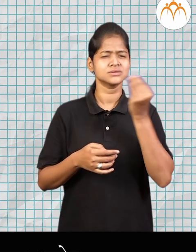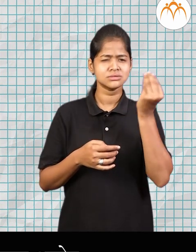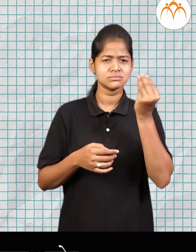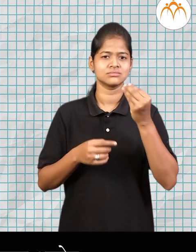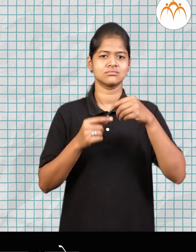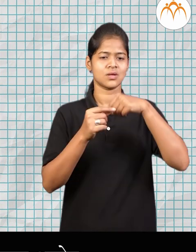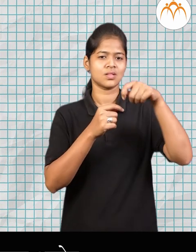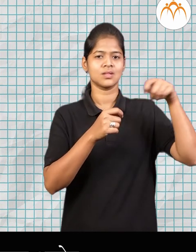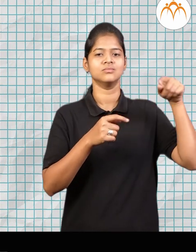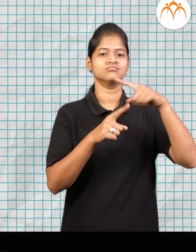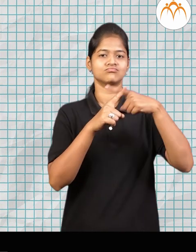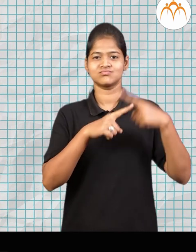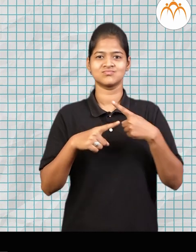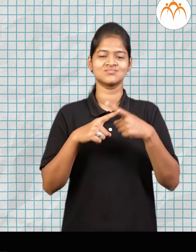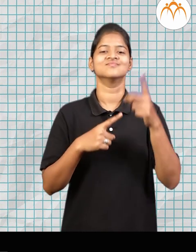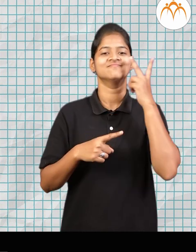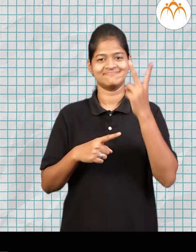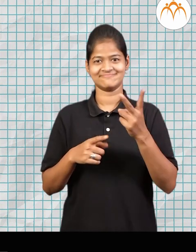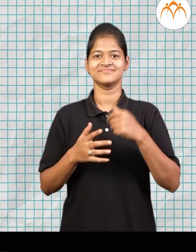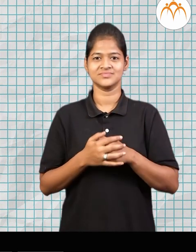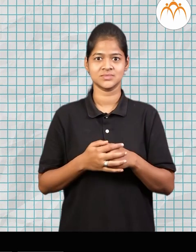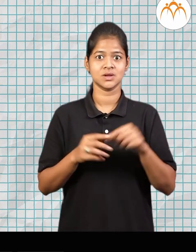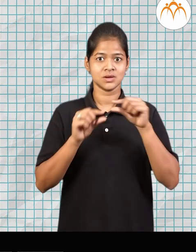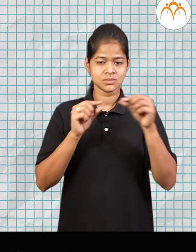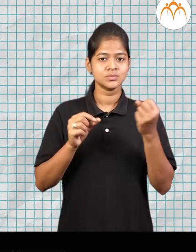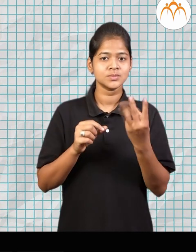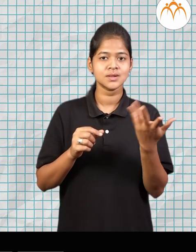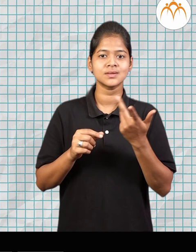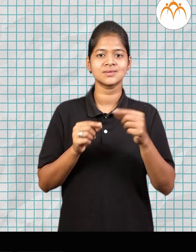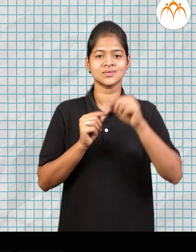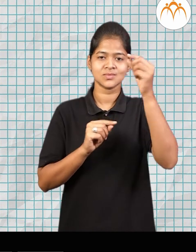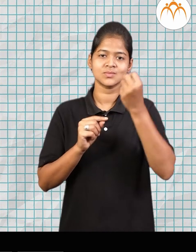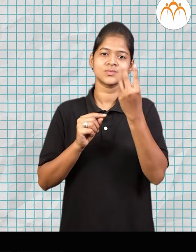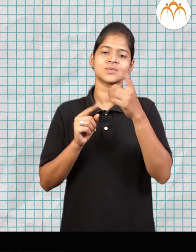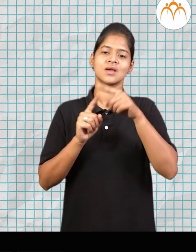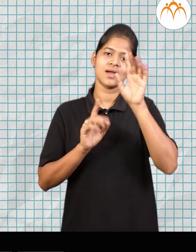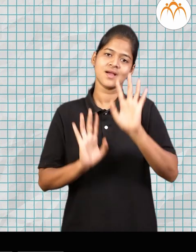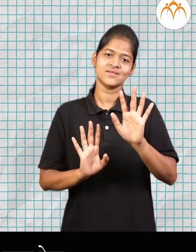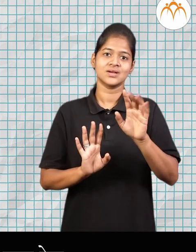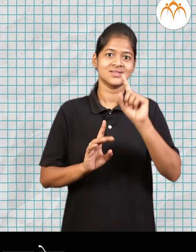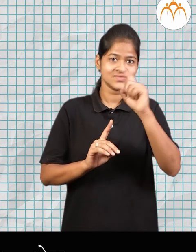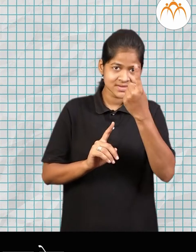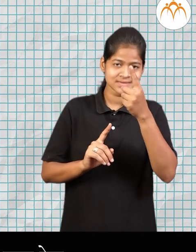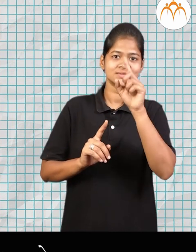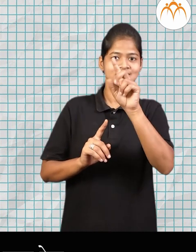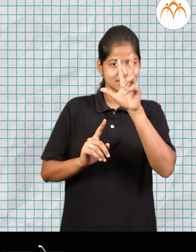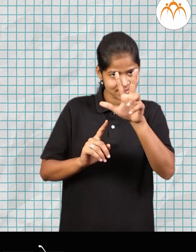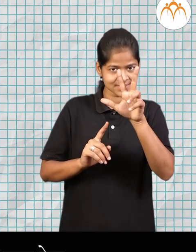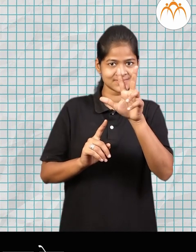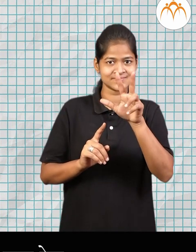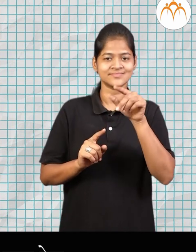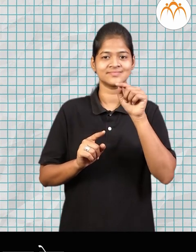कागदावर काही आकृत्या काढल्यात, त्यांची परिमिती मोजा. परिमिती मोजण्याचे एकक रेषा मानूया. पहिल्याची परिमिती